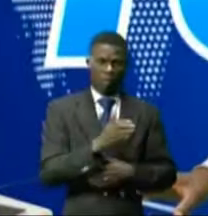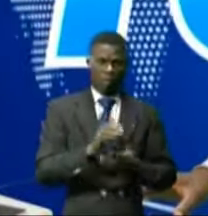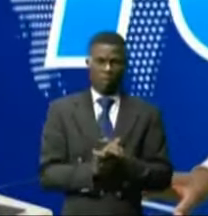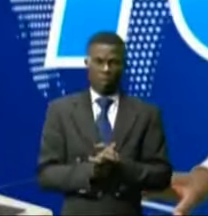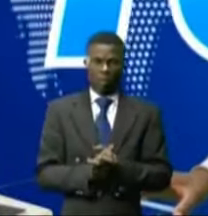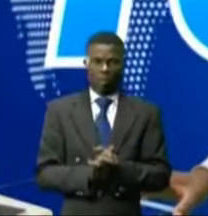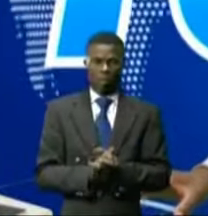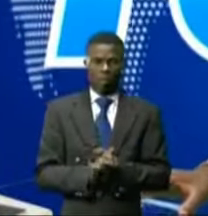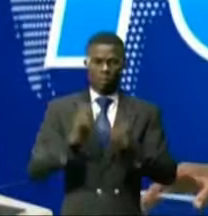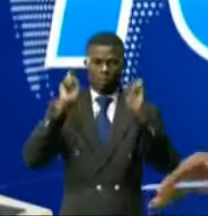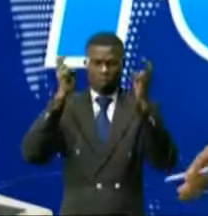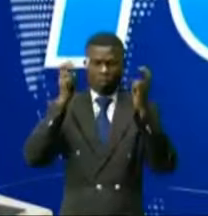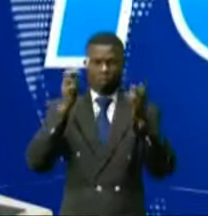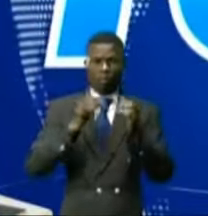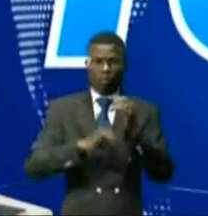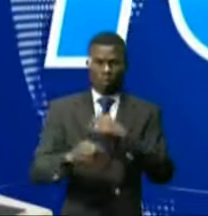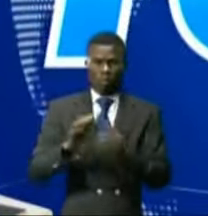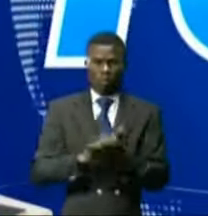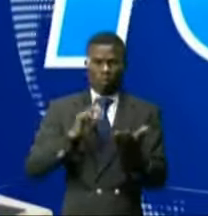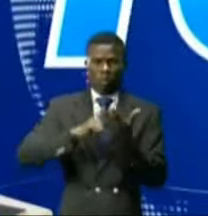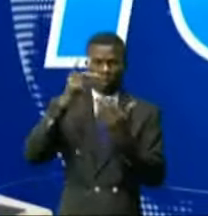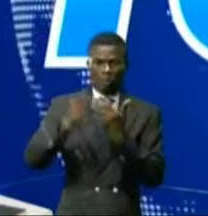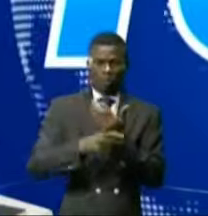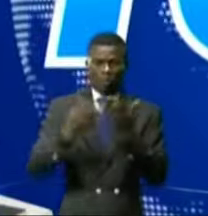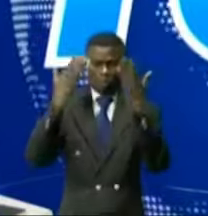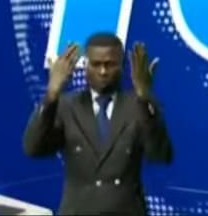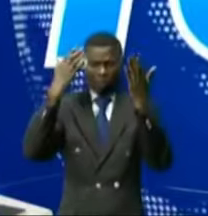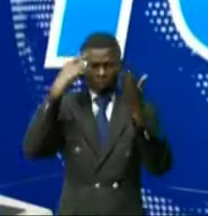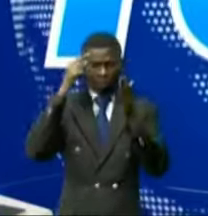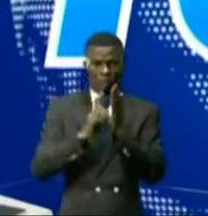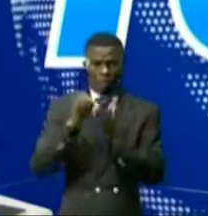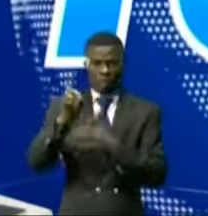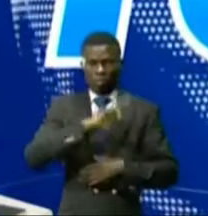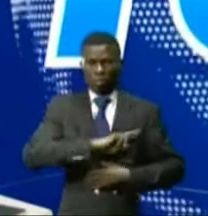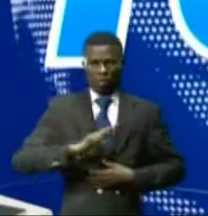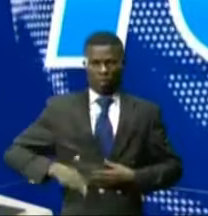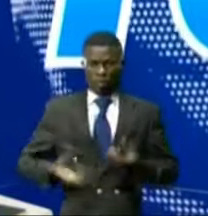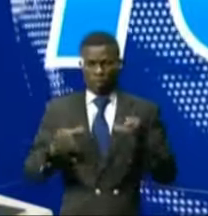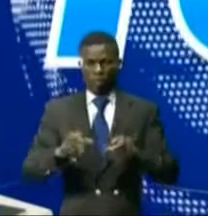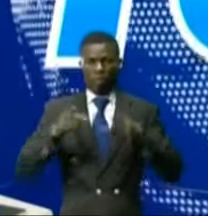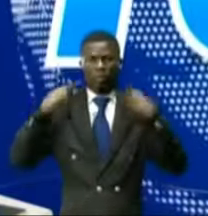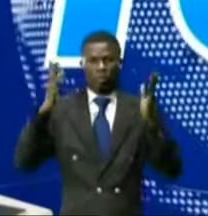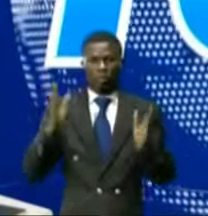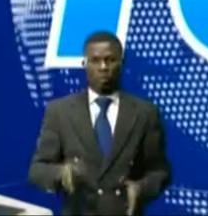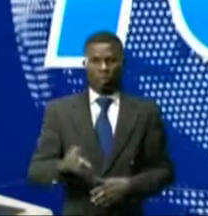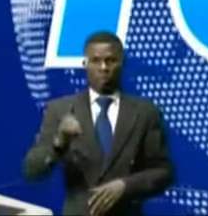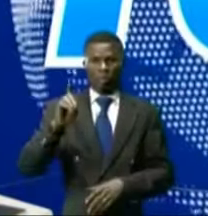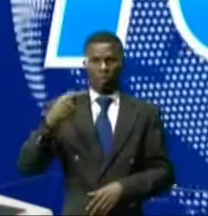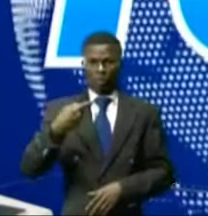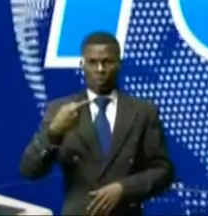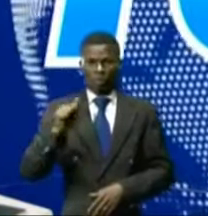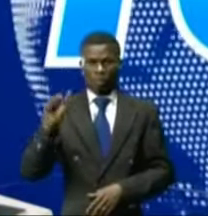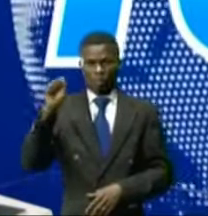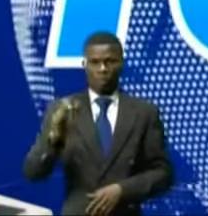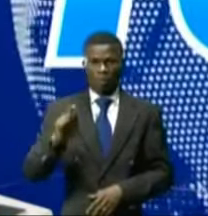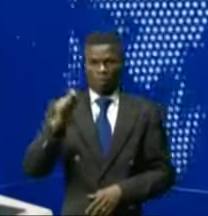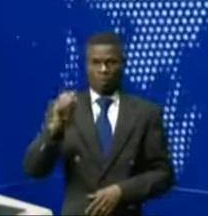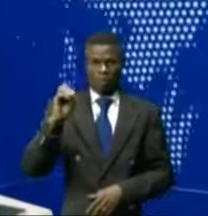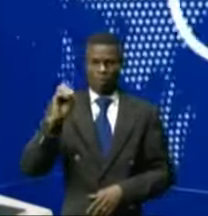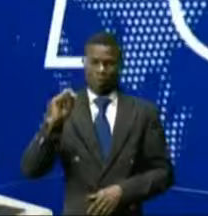Et puis ce titre avant de nous quitter, il s'agit d'un plan divin pour le développement de la RDC selon le pasteur Gaston qui